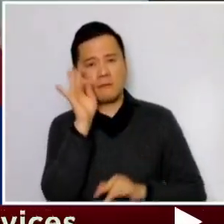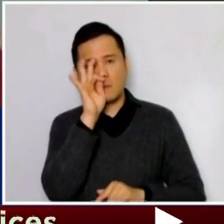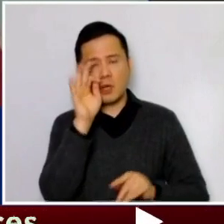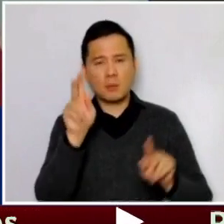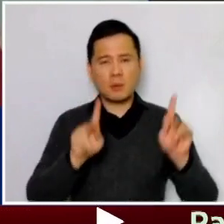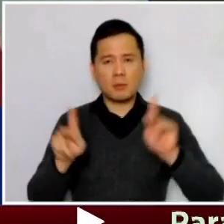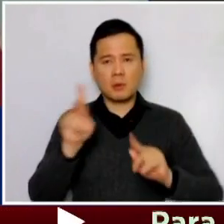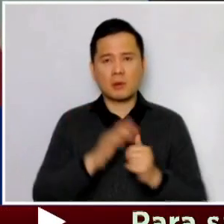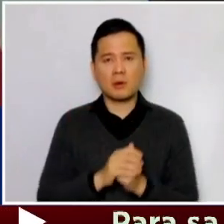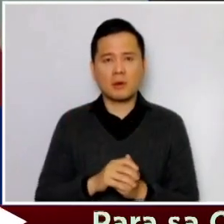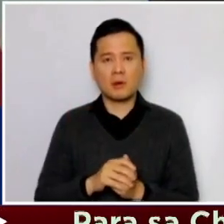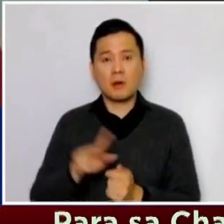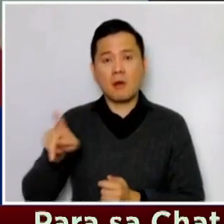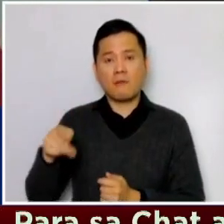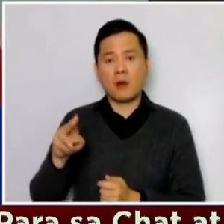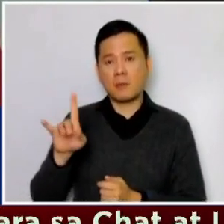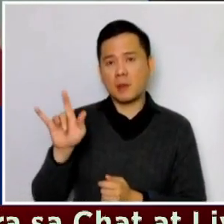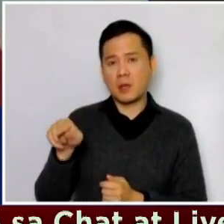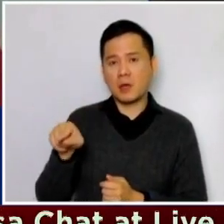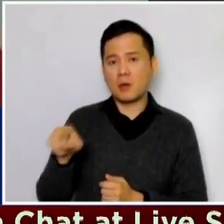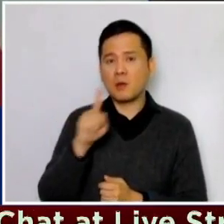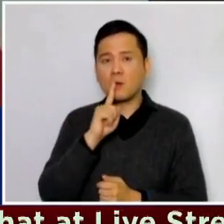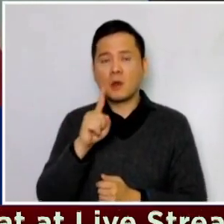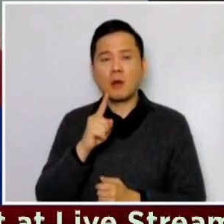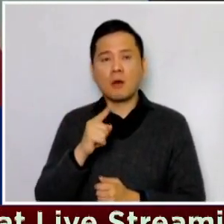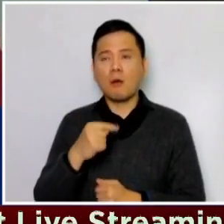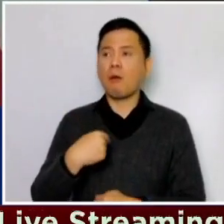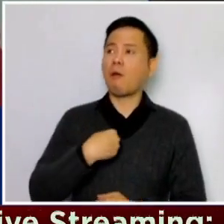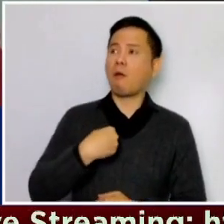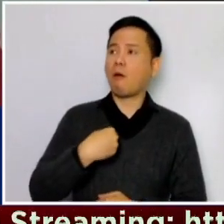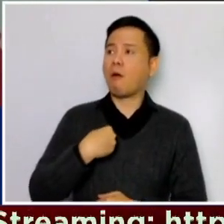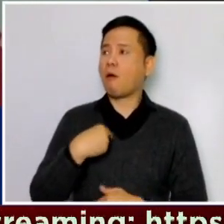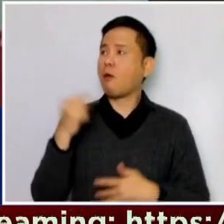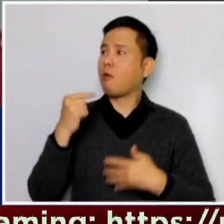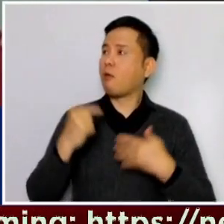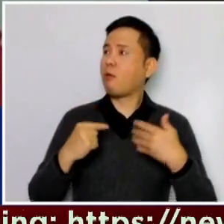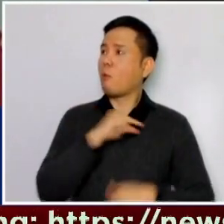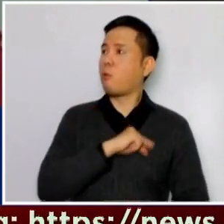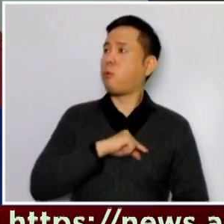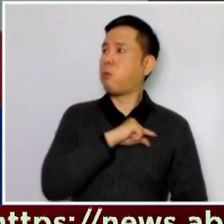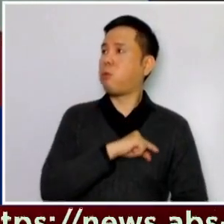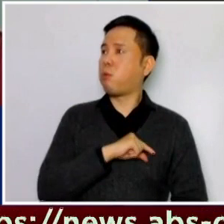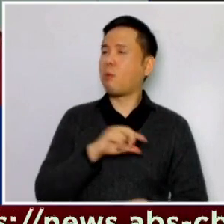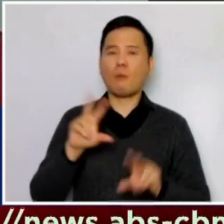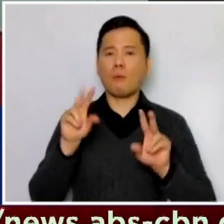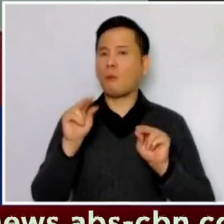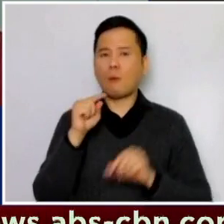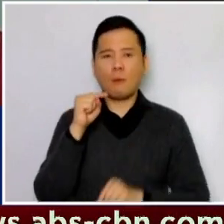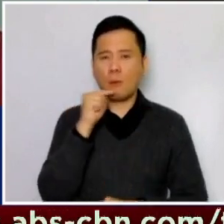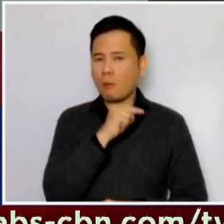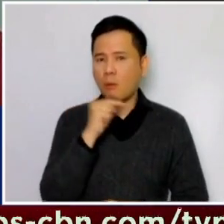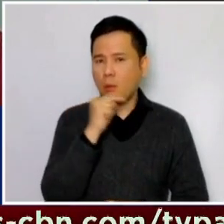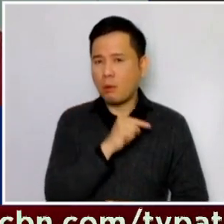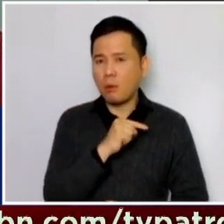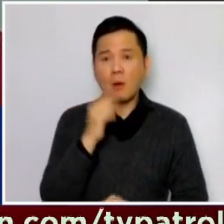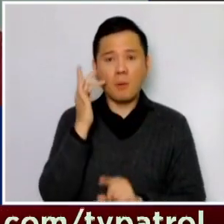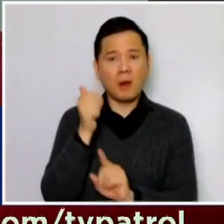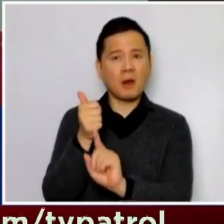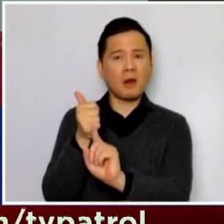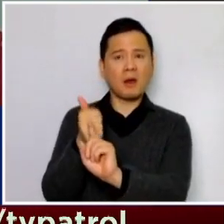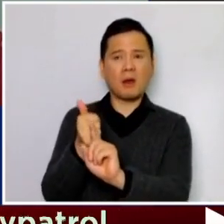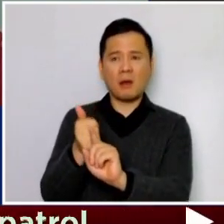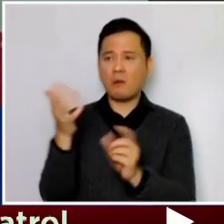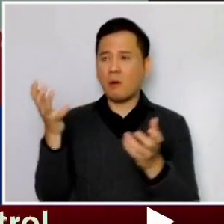maliciously misrepresented that they possess financial capability and technical capability in order to solicit and win contracts